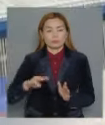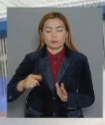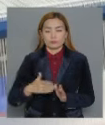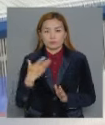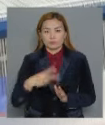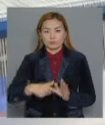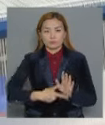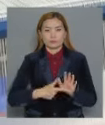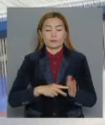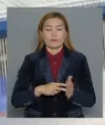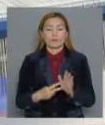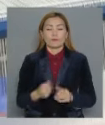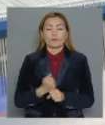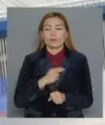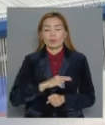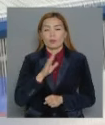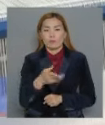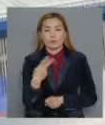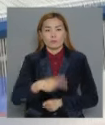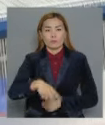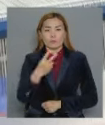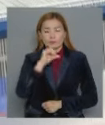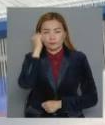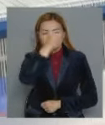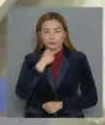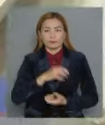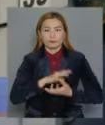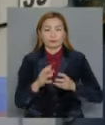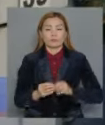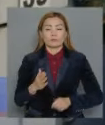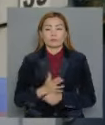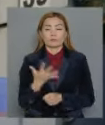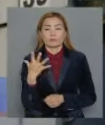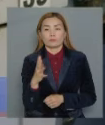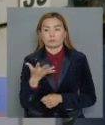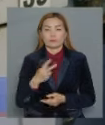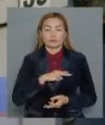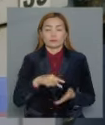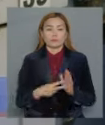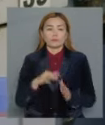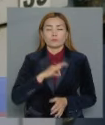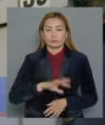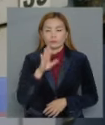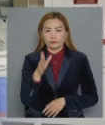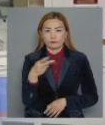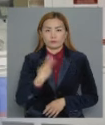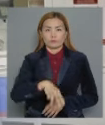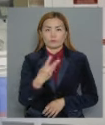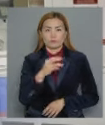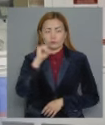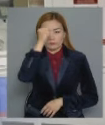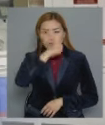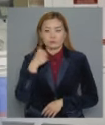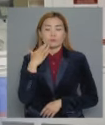құрайтын 27 жоба қолға алынды. 2022 жылдың қорытындысы бойынша 5 жоба пайдалануға берілді. 2023